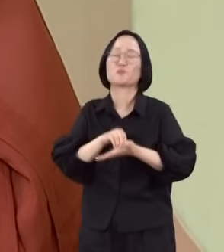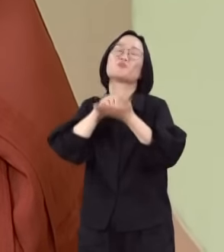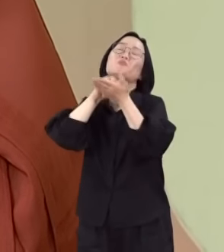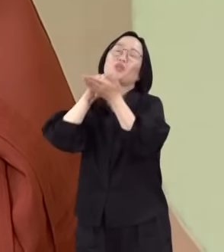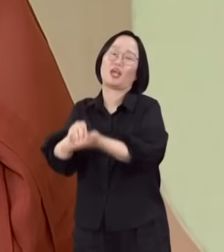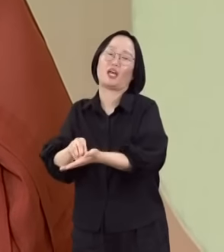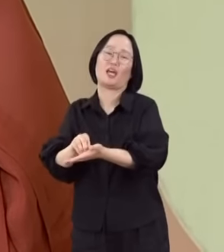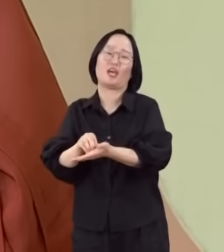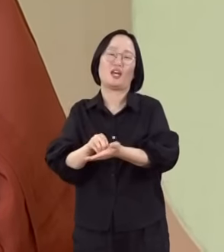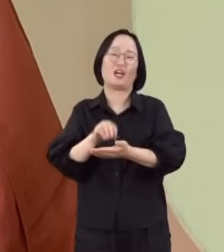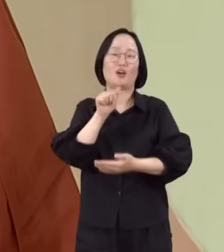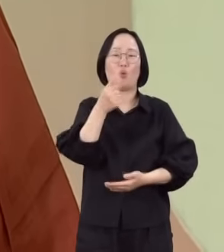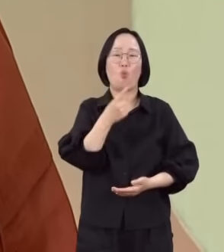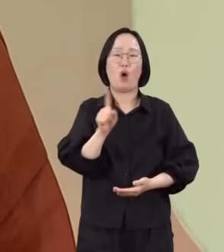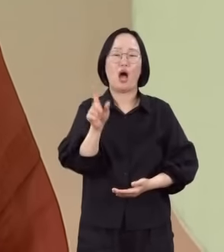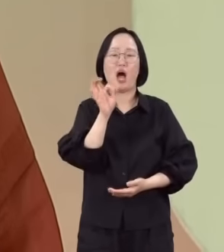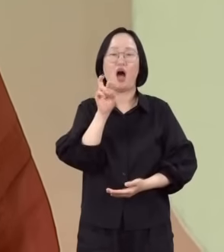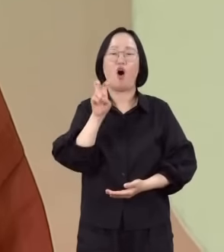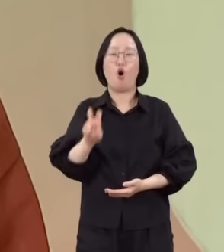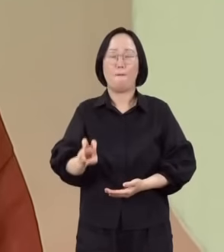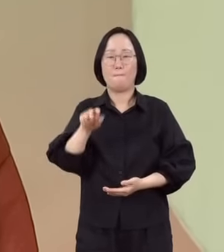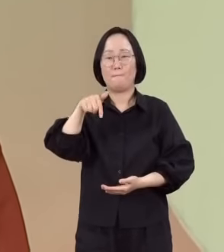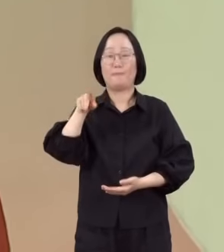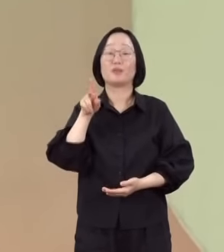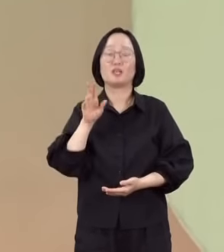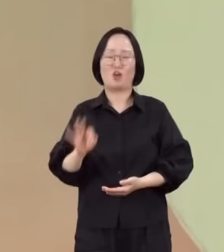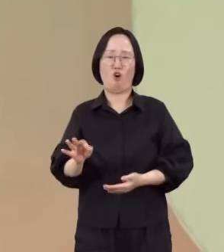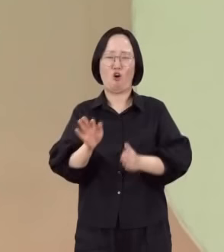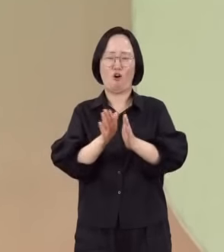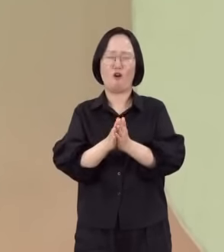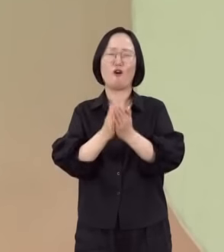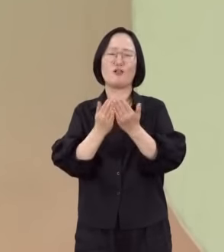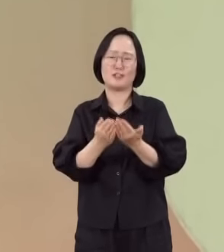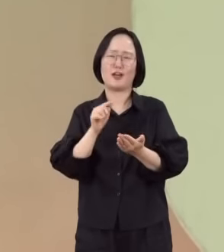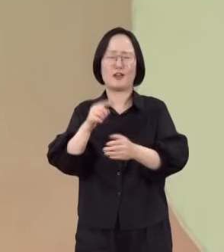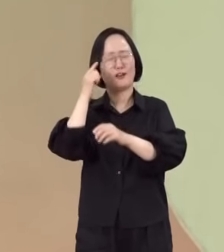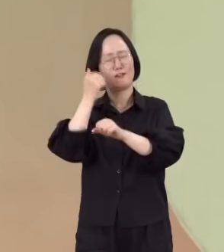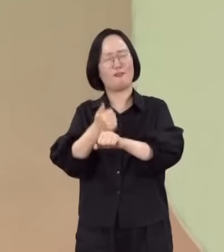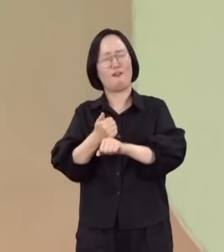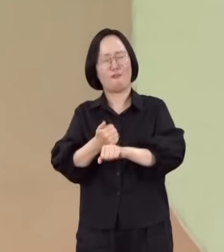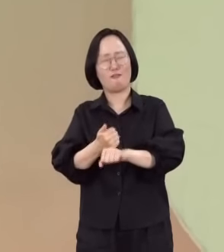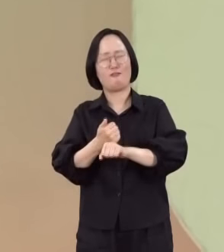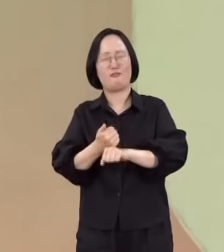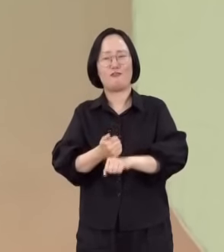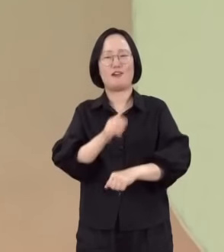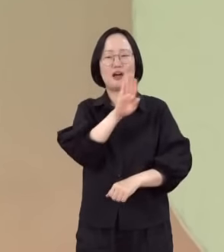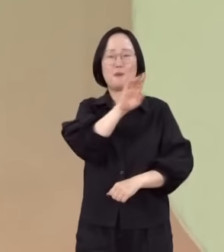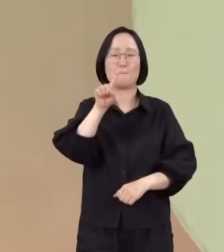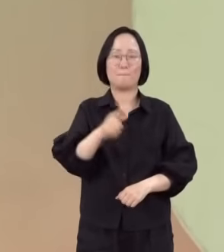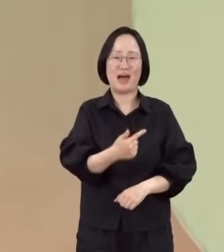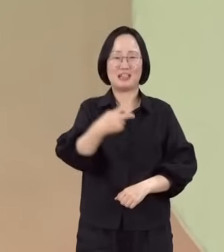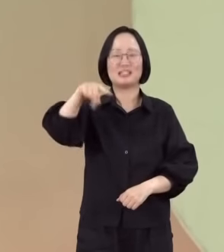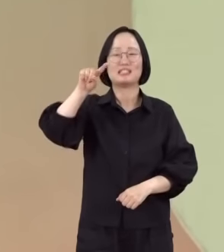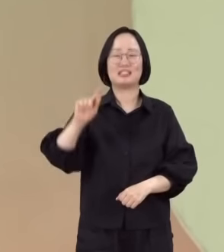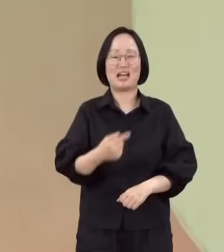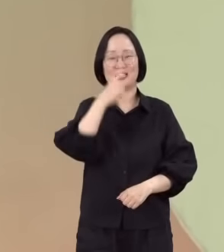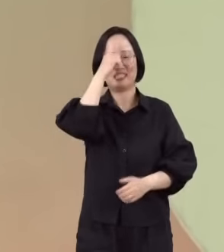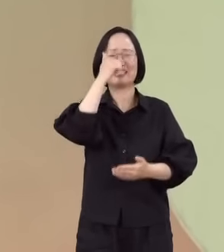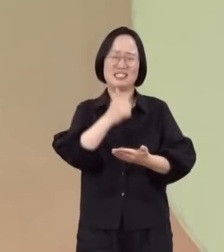깊이 연구하신 스님 중에 한 분이신 반산 스님이란 분의 출가